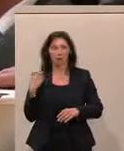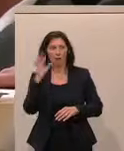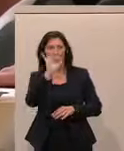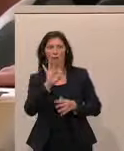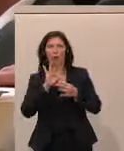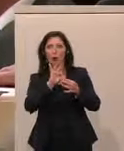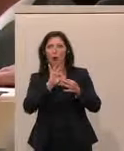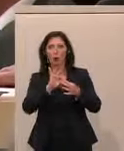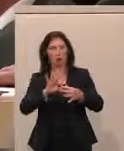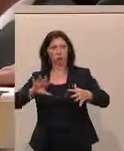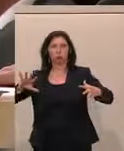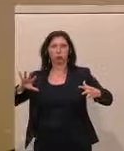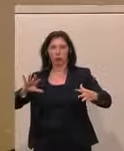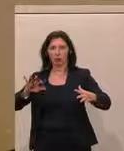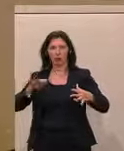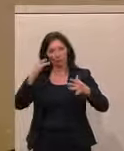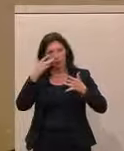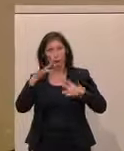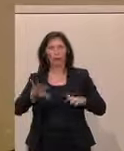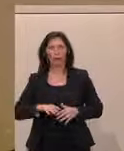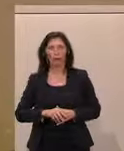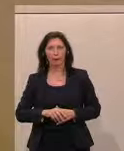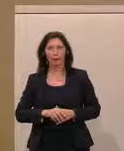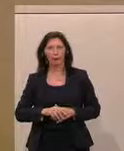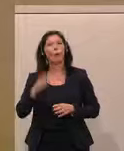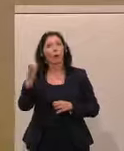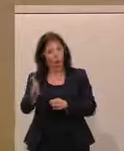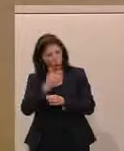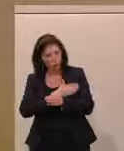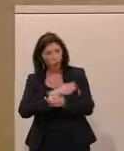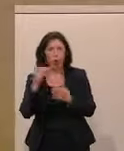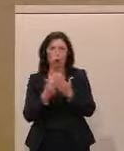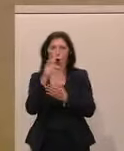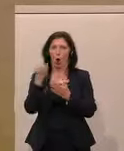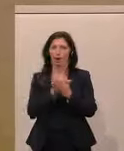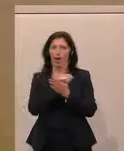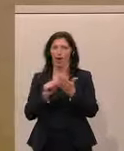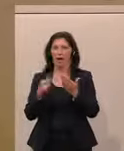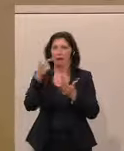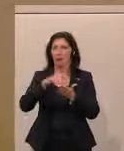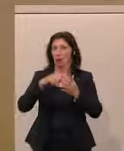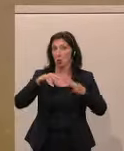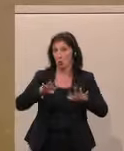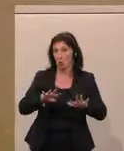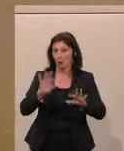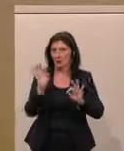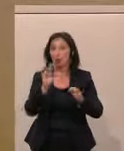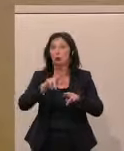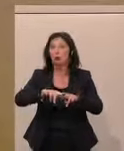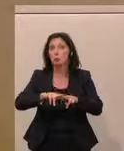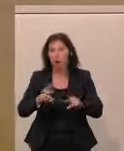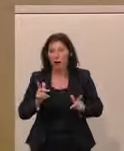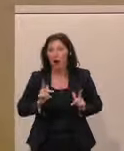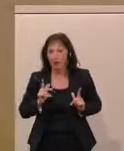FPÖ aufgekündigt und so erneut vorgezogene Neuwahlen 2019 oder auch später, wir werden ja noch